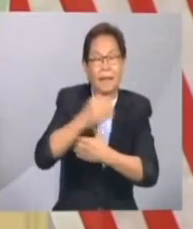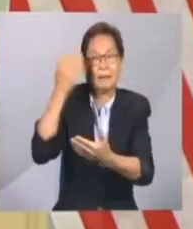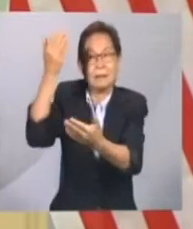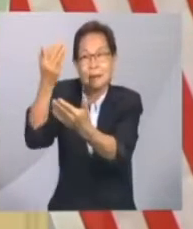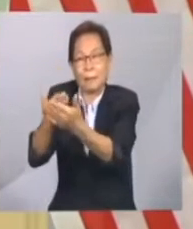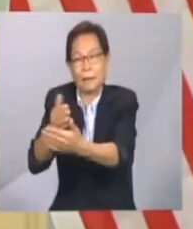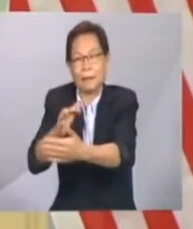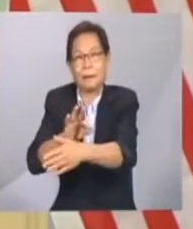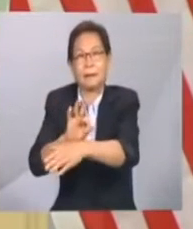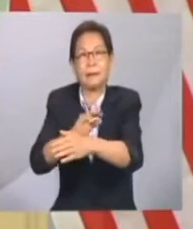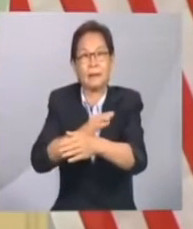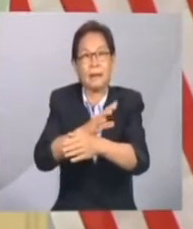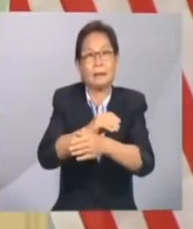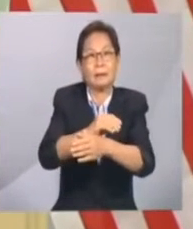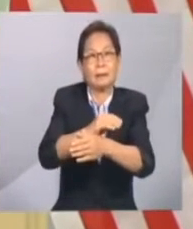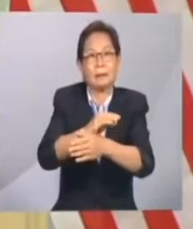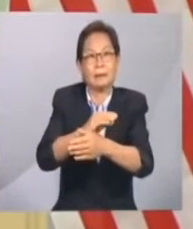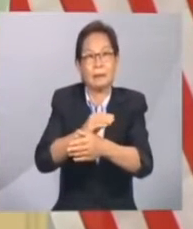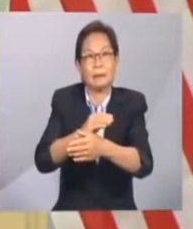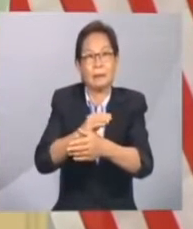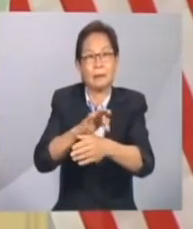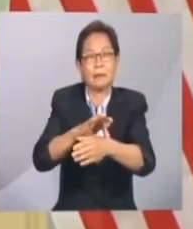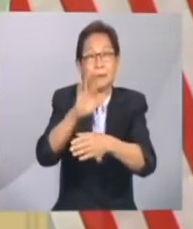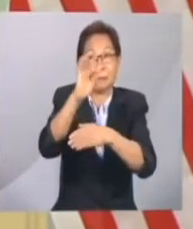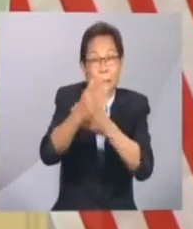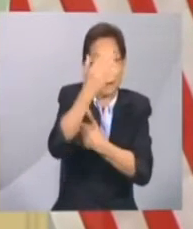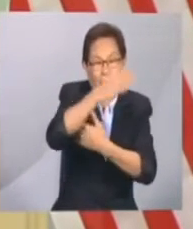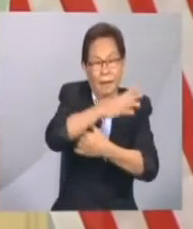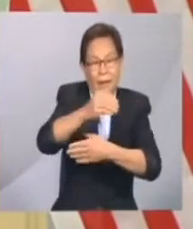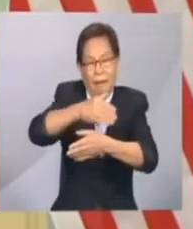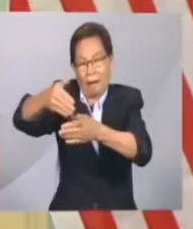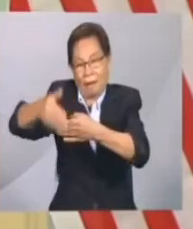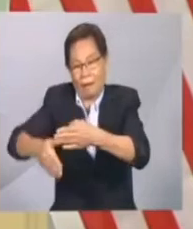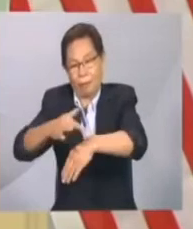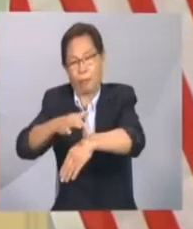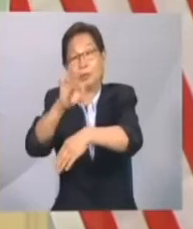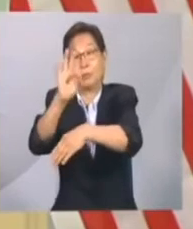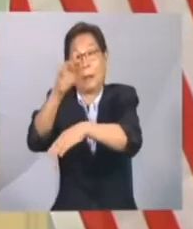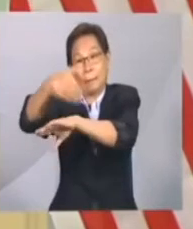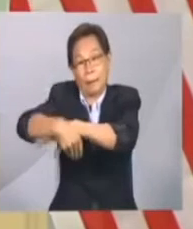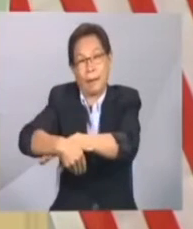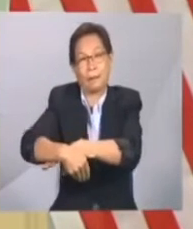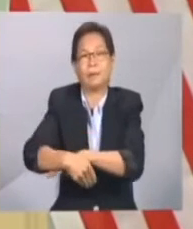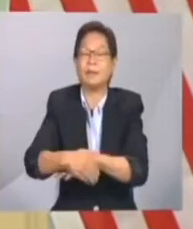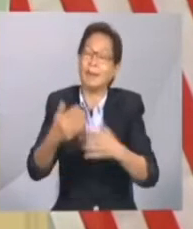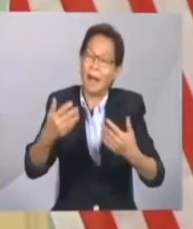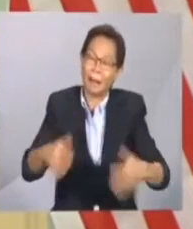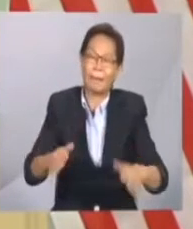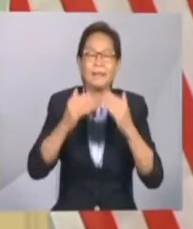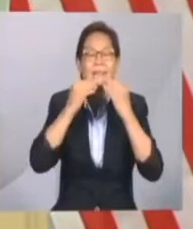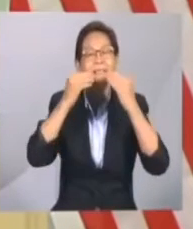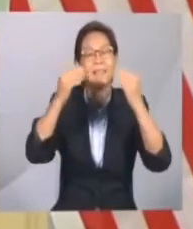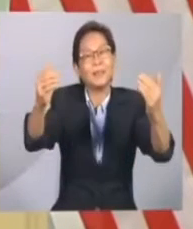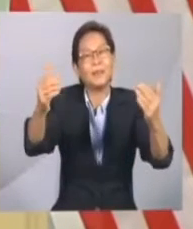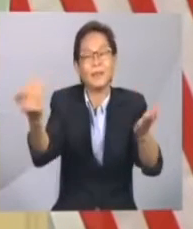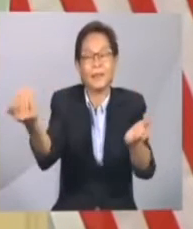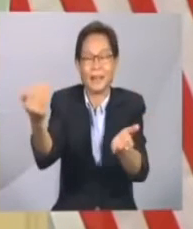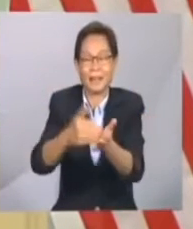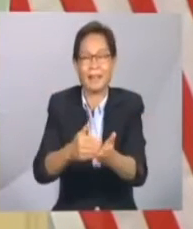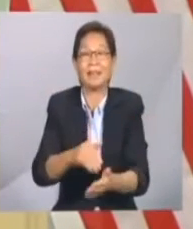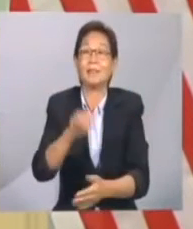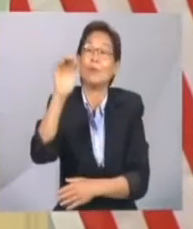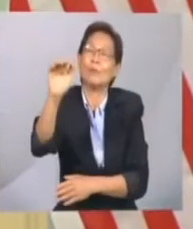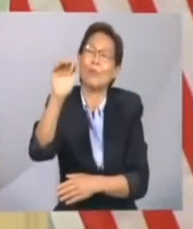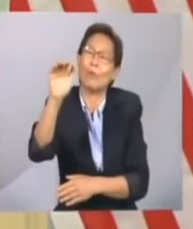pukul 9 malam. Jadi itu saja yang saya nak sampaikan. Terima kasih sekali lagi. Seruan